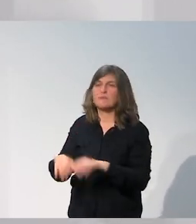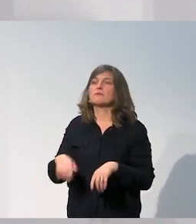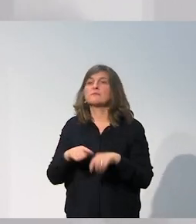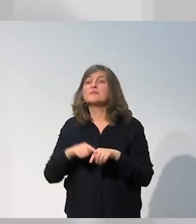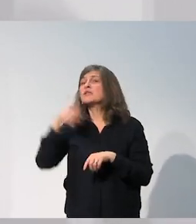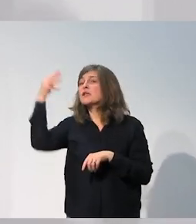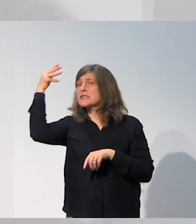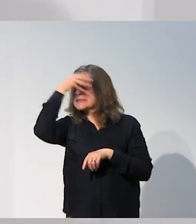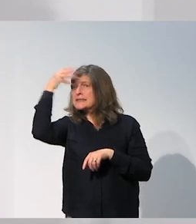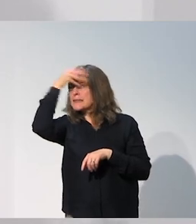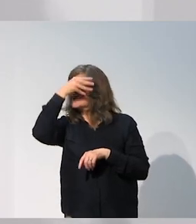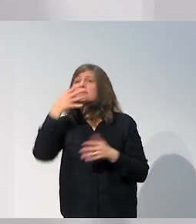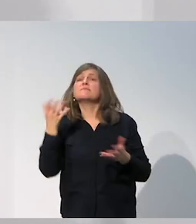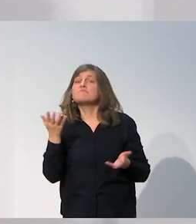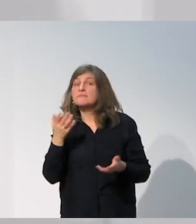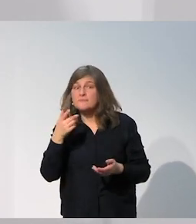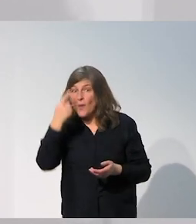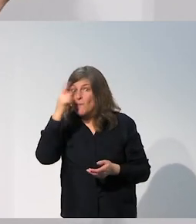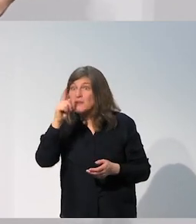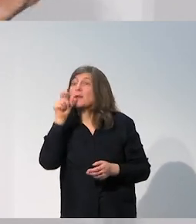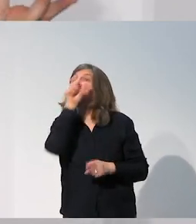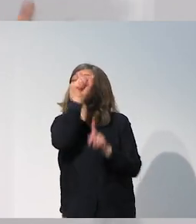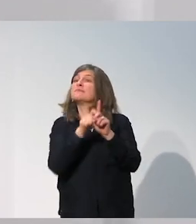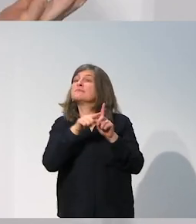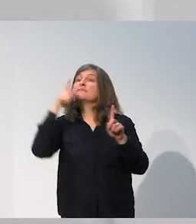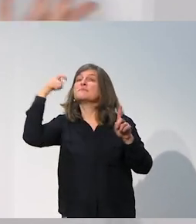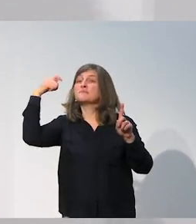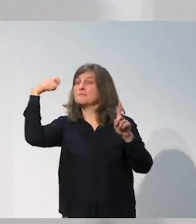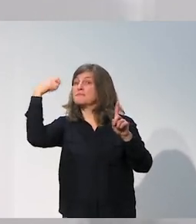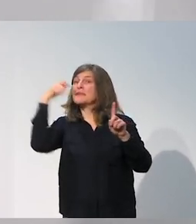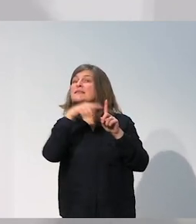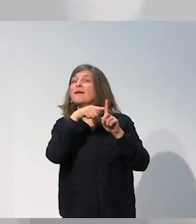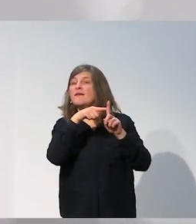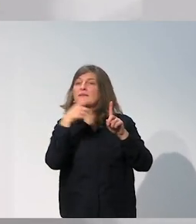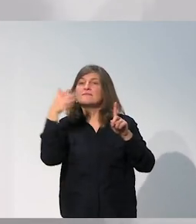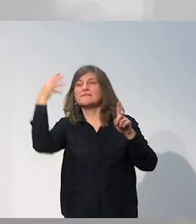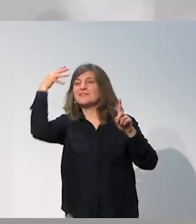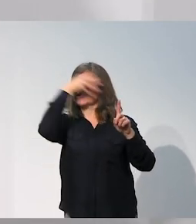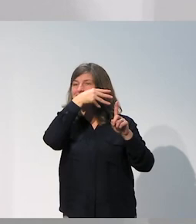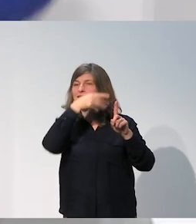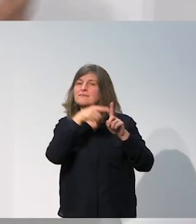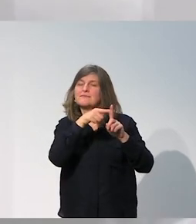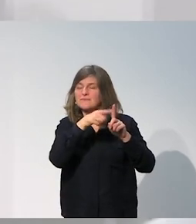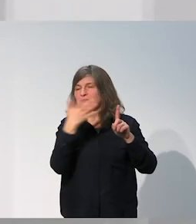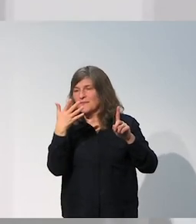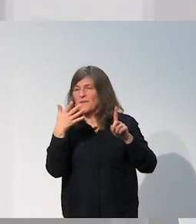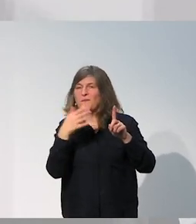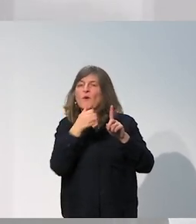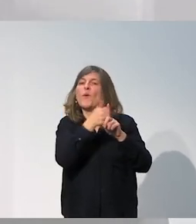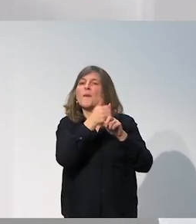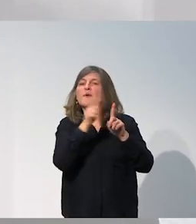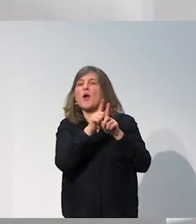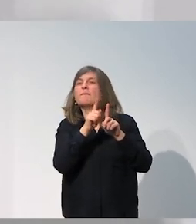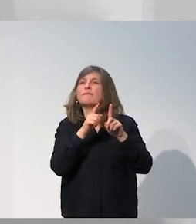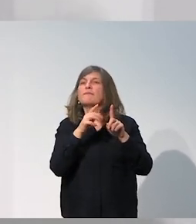dire, qu'est-ce que ça veut dire Giscard d'Estaing? On n'y pense jamais quand on pense à lui, parce que bon, il est très connoté quand même, vous voyez, du côté, voilà, hein, diamant